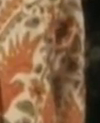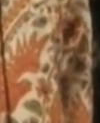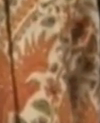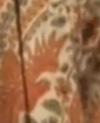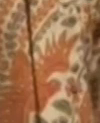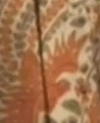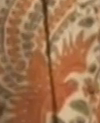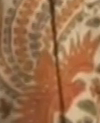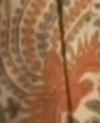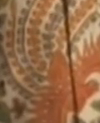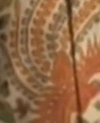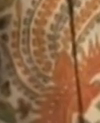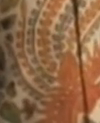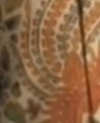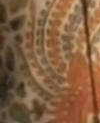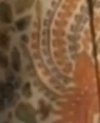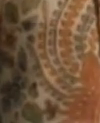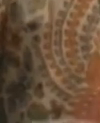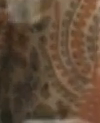kau kau